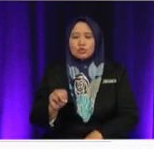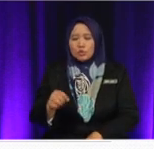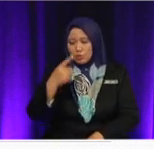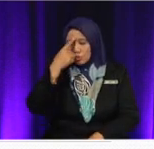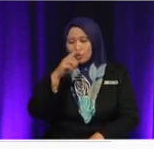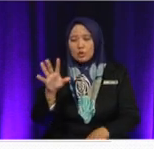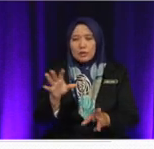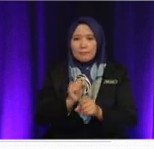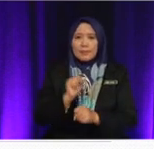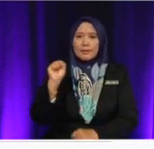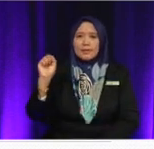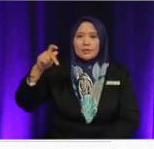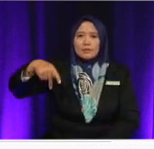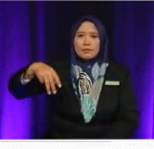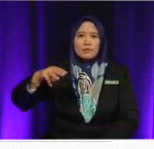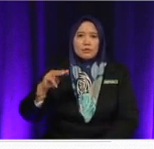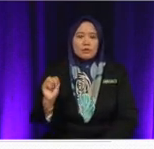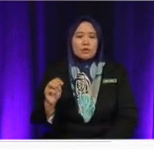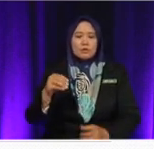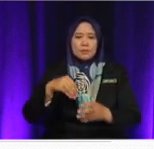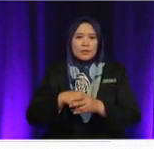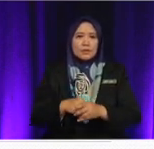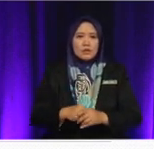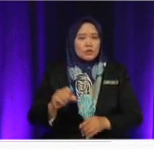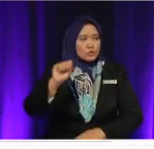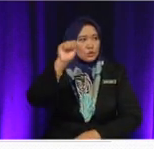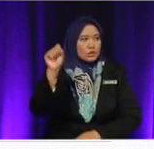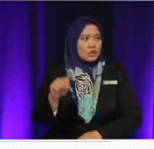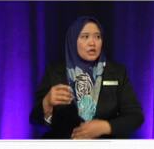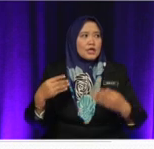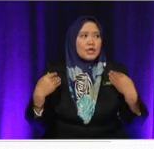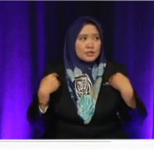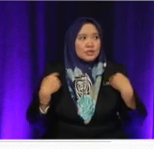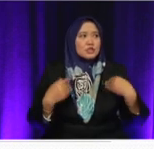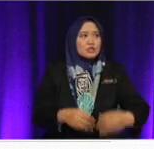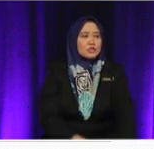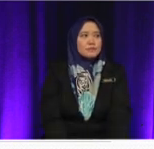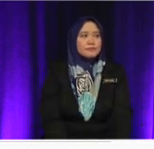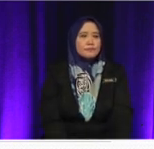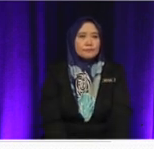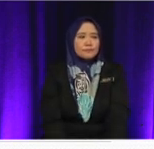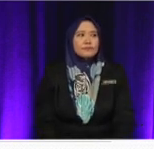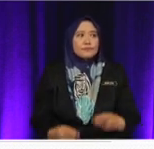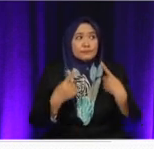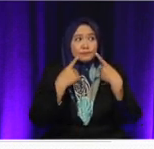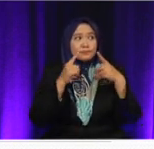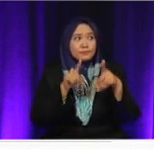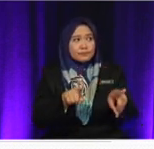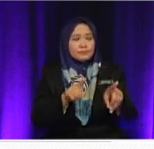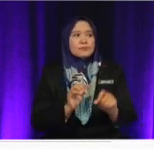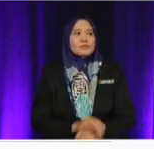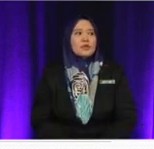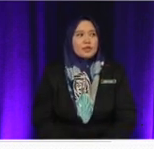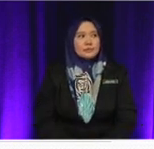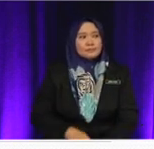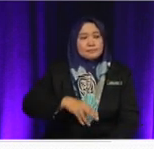SPM, iaitu dalam soalan pengajian keusahawanan ini ada respon terhad dan respon terbuka, yang mana bahagian A 4